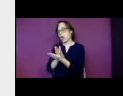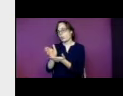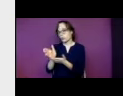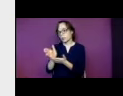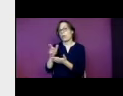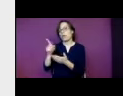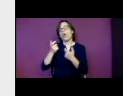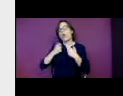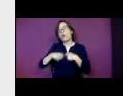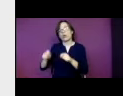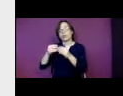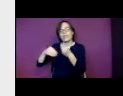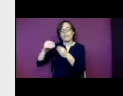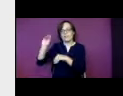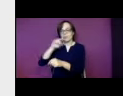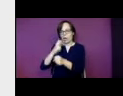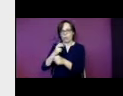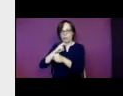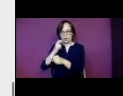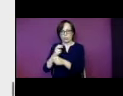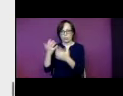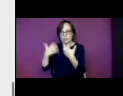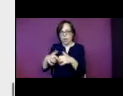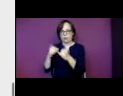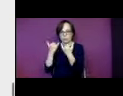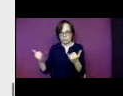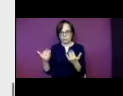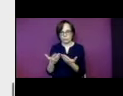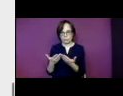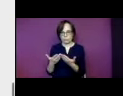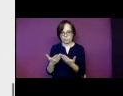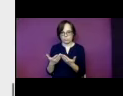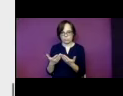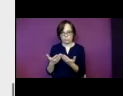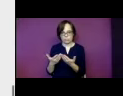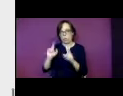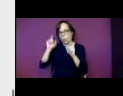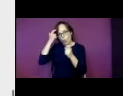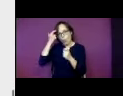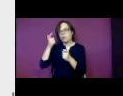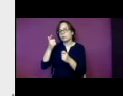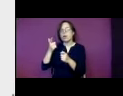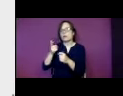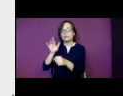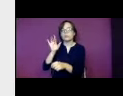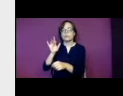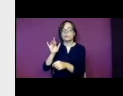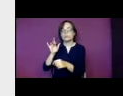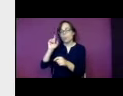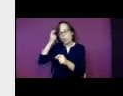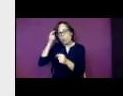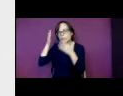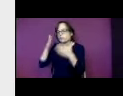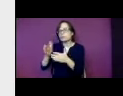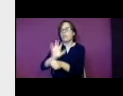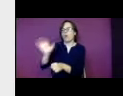automatyzację rolnictwa i zwiększanie w zasadzie wydajności tej pracy rolniczej. I tu przechodzimy